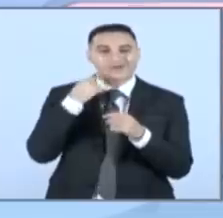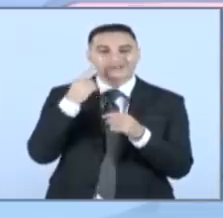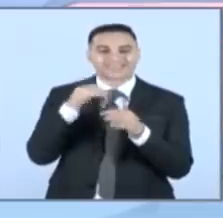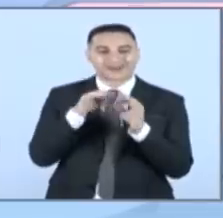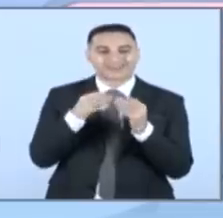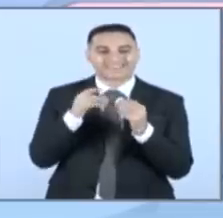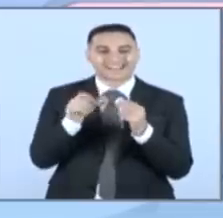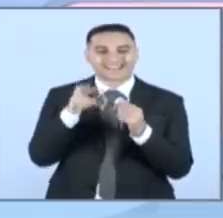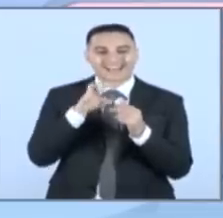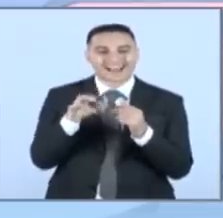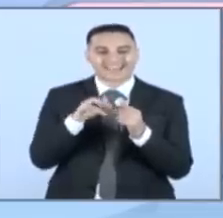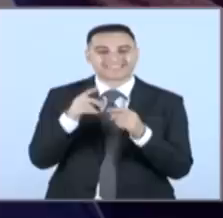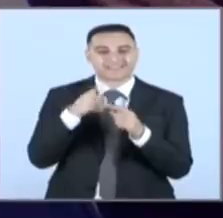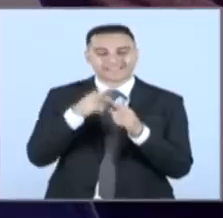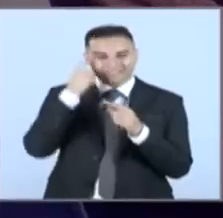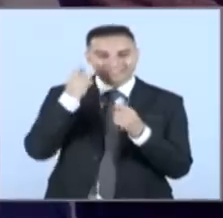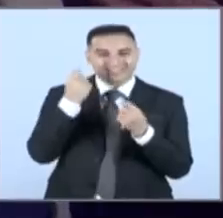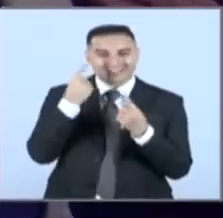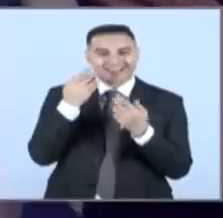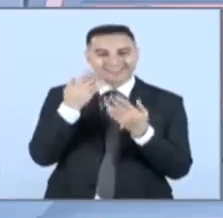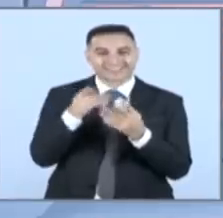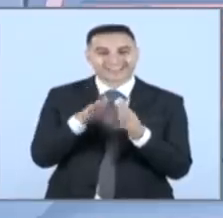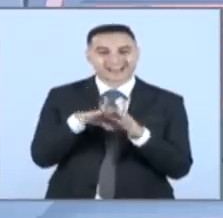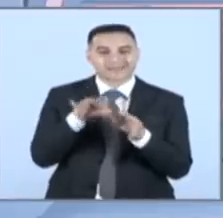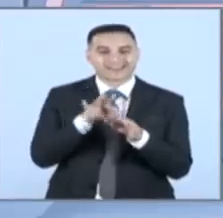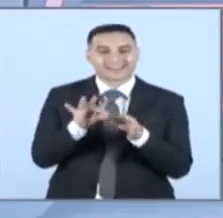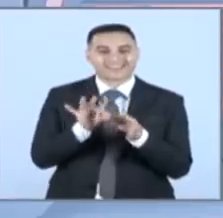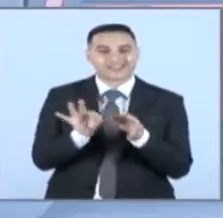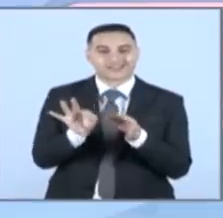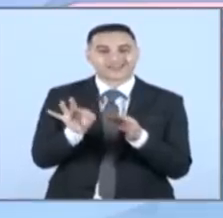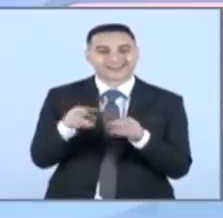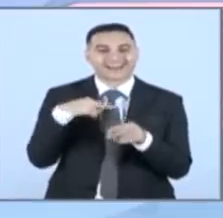نيازي. طبعا برضو فيها فكرة. لا ده بيسخنوا علينا كده. لا حبيبي.